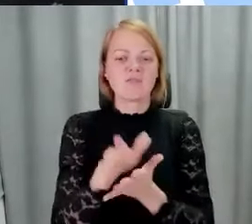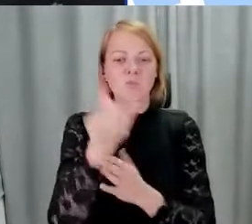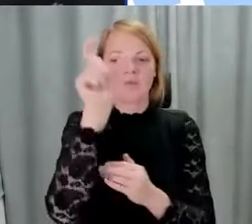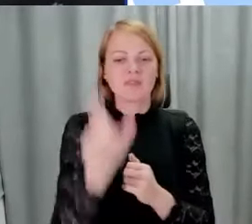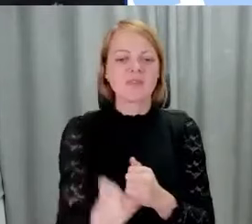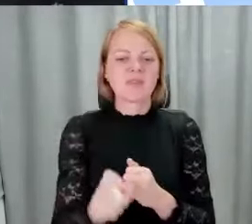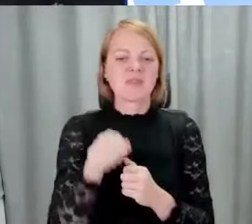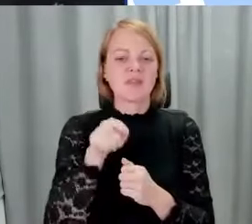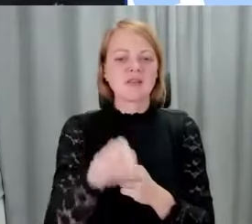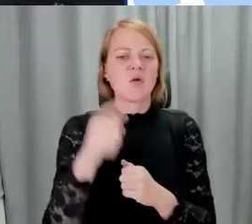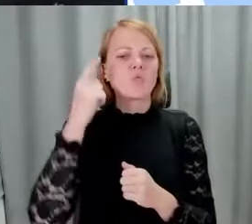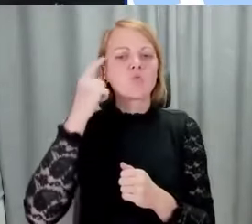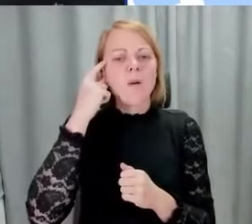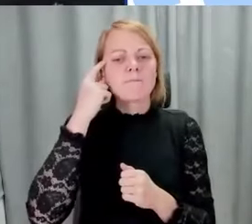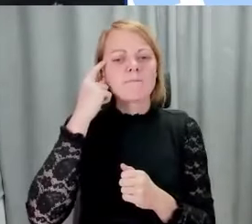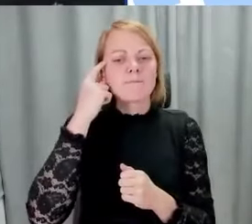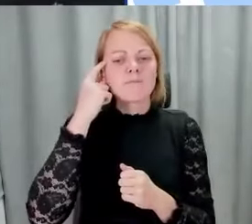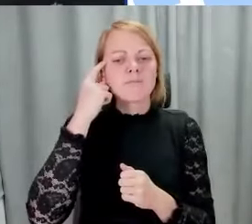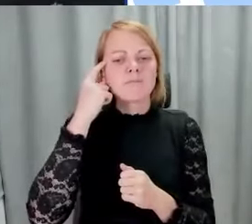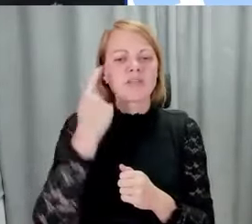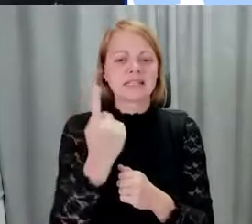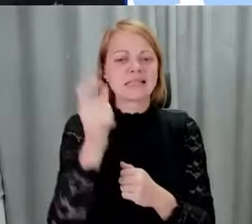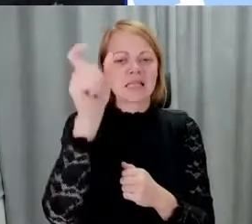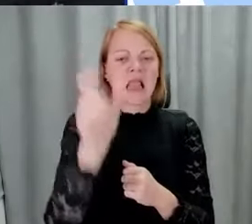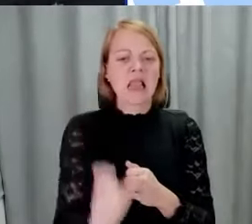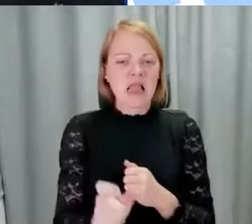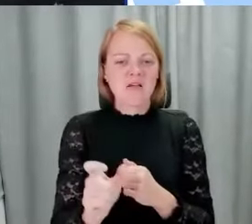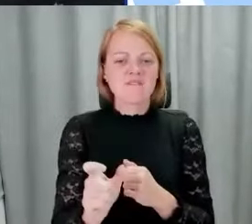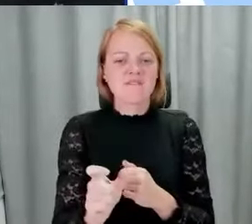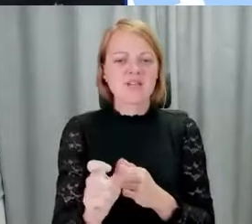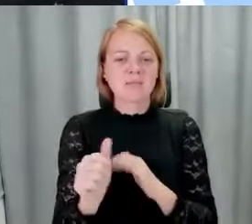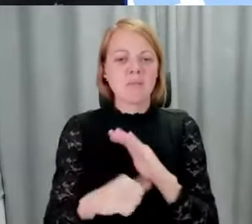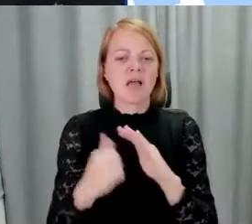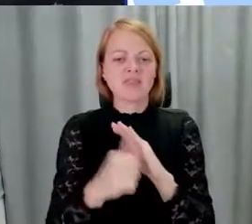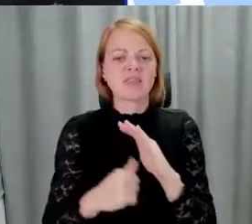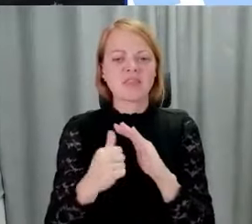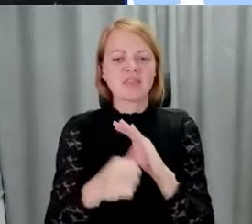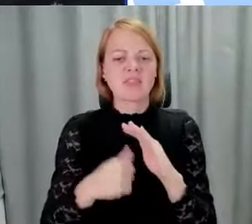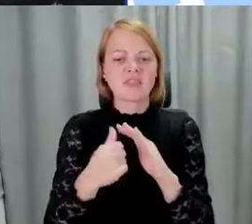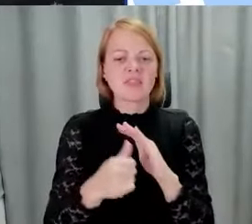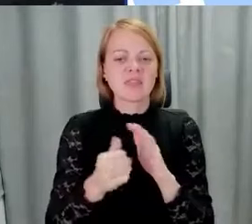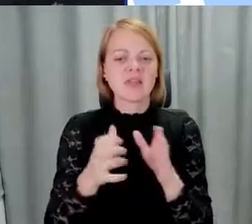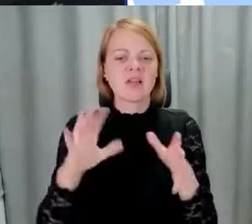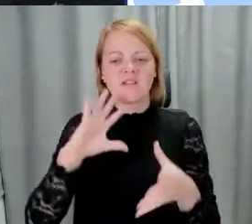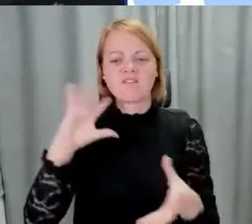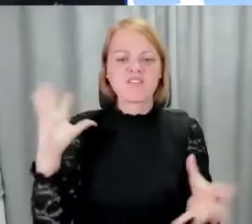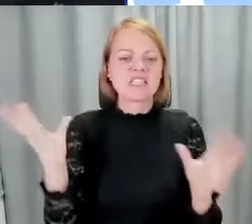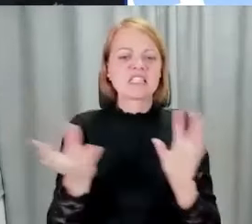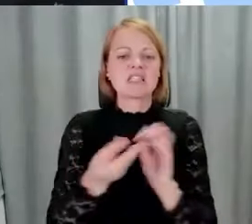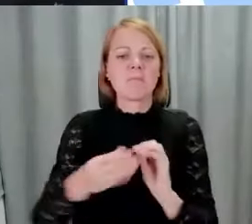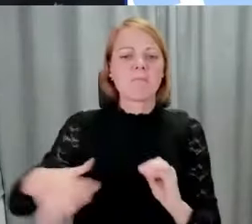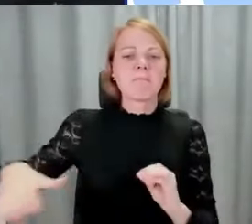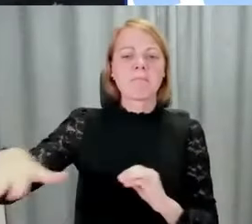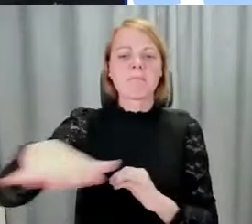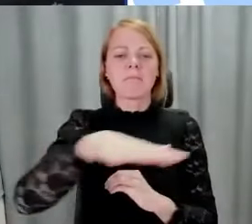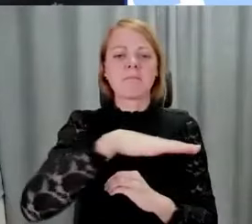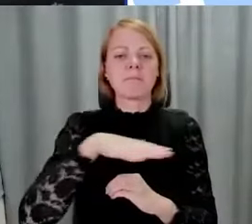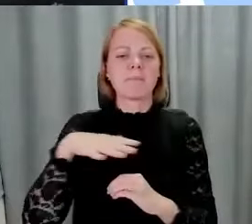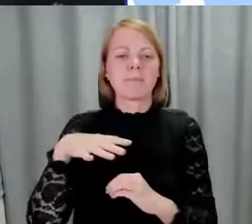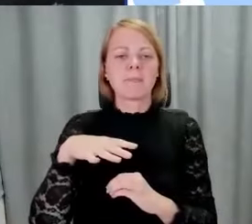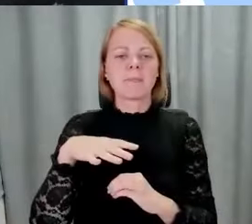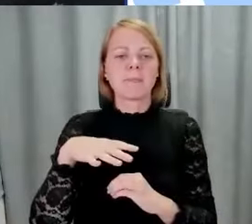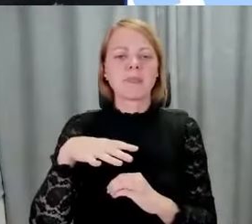ir domāta uz cilvēku. Patvērtnes visa platība. Šī brīdā viņi ņemt